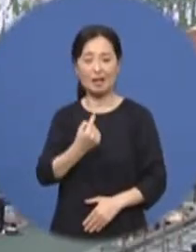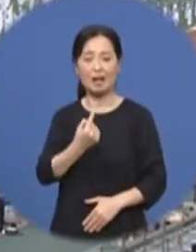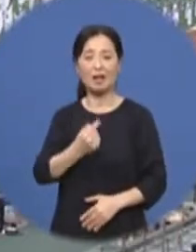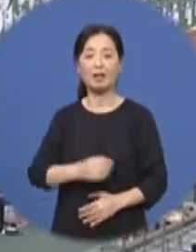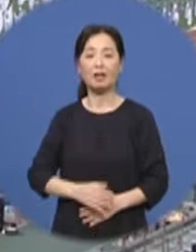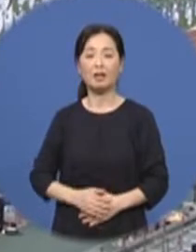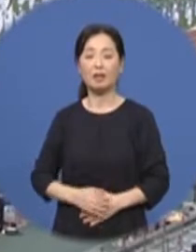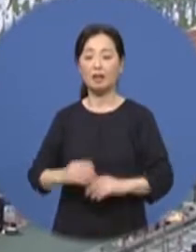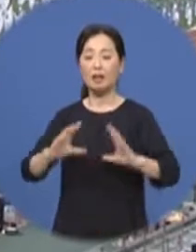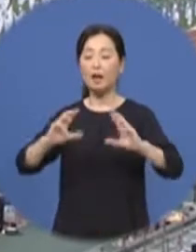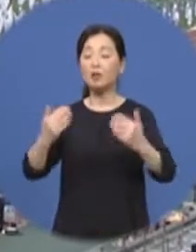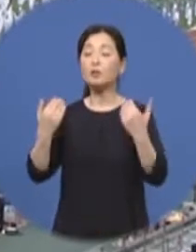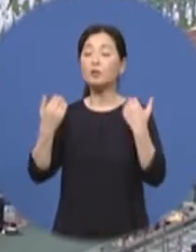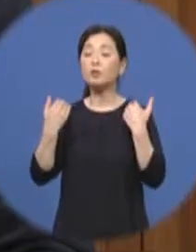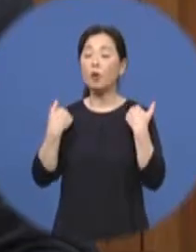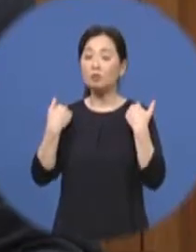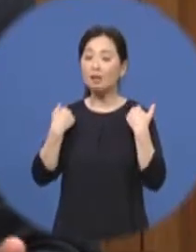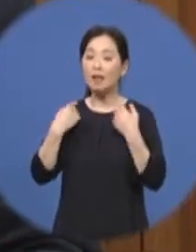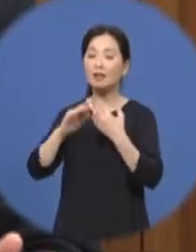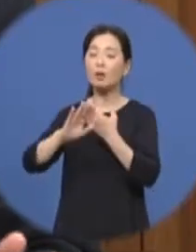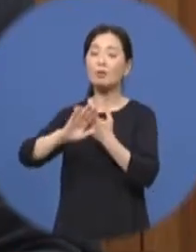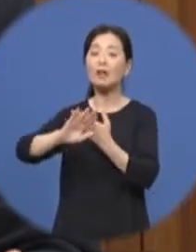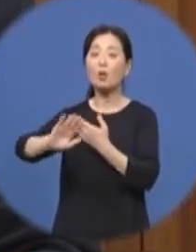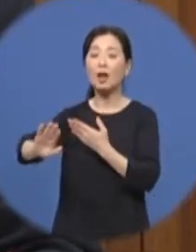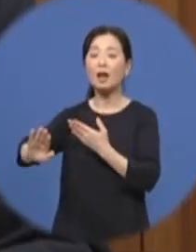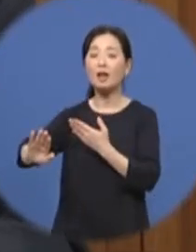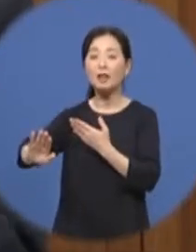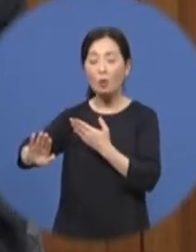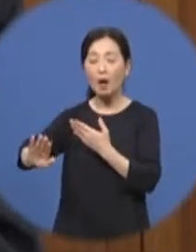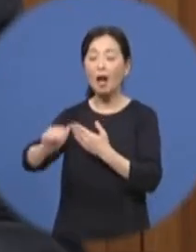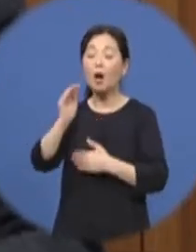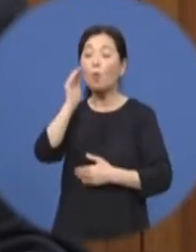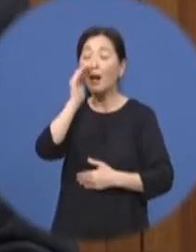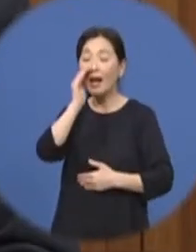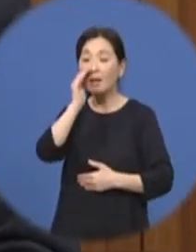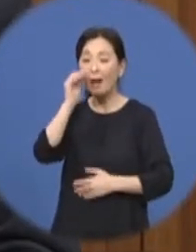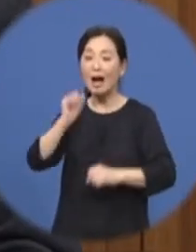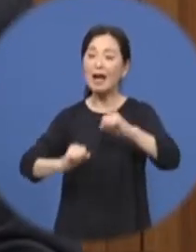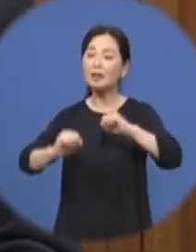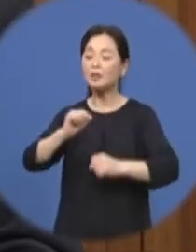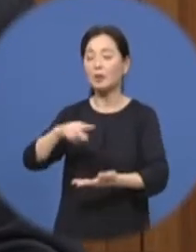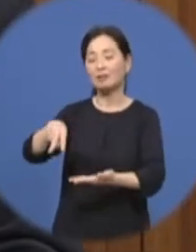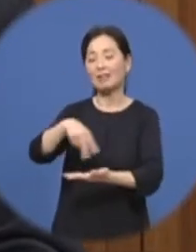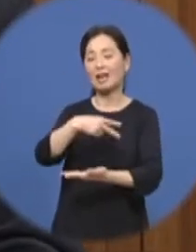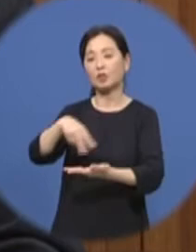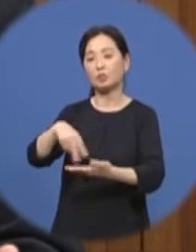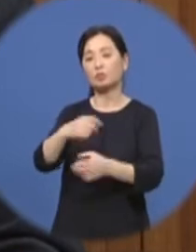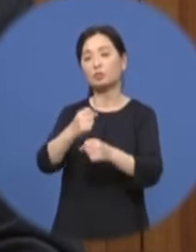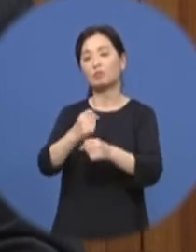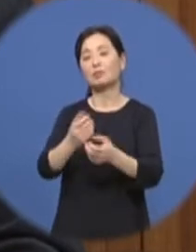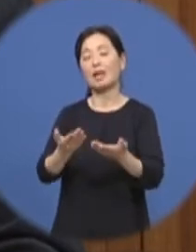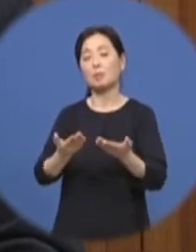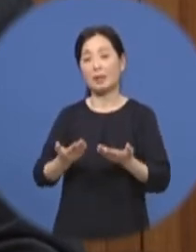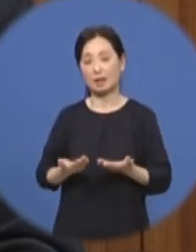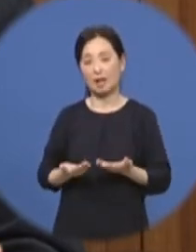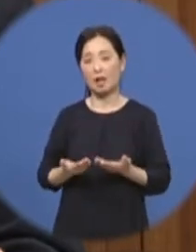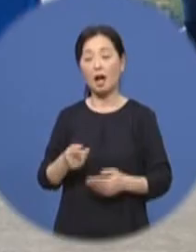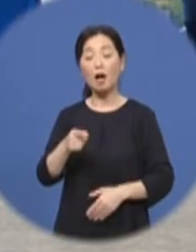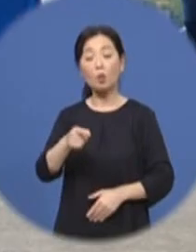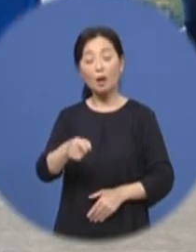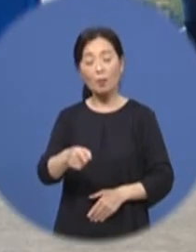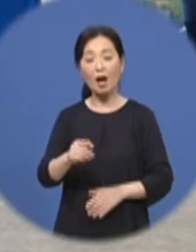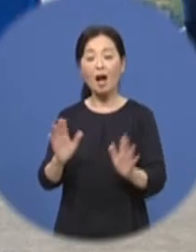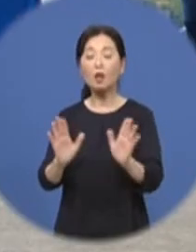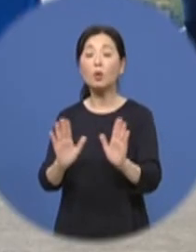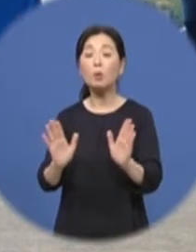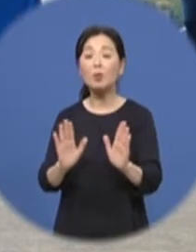に必ずしも関係しないんですけど、はい、和歌山エクササイズダンスっていうのも作ってくださって、 はい、 でこれは子どもたちが、まあ、一